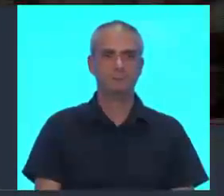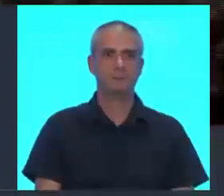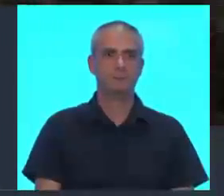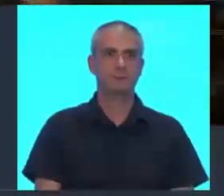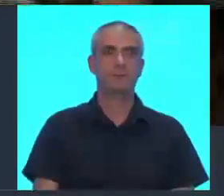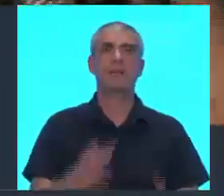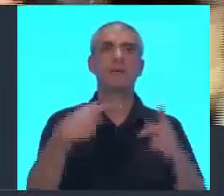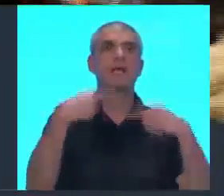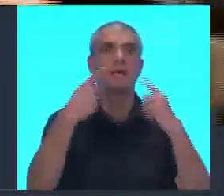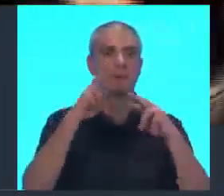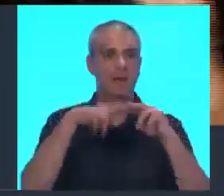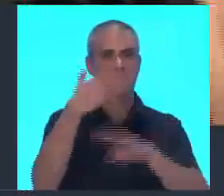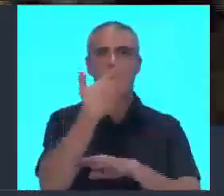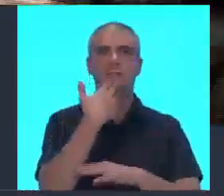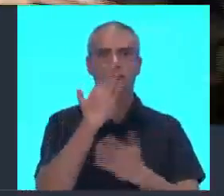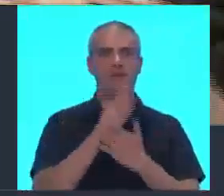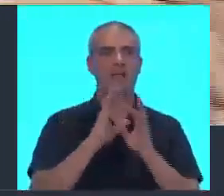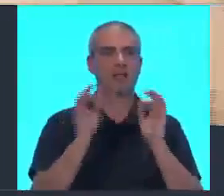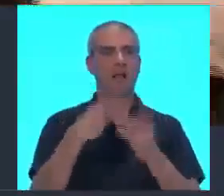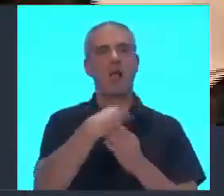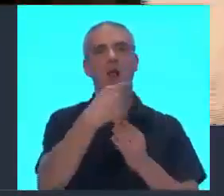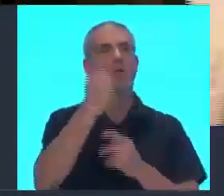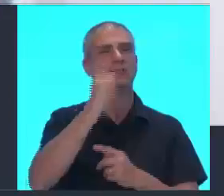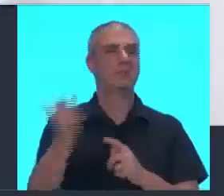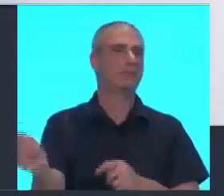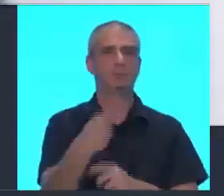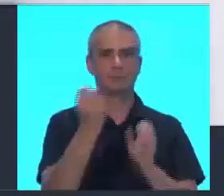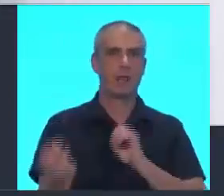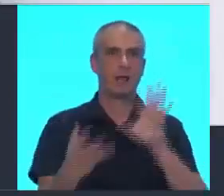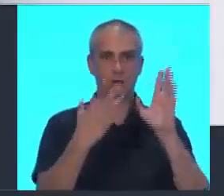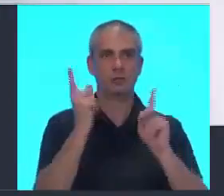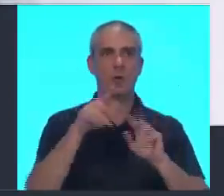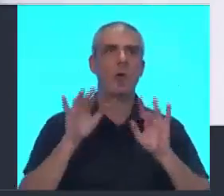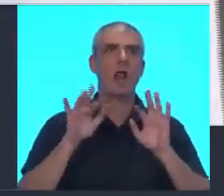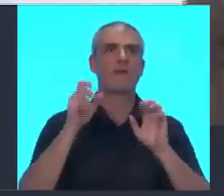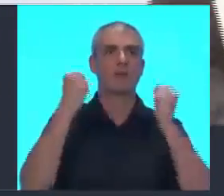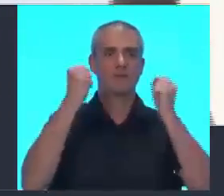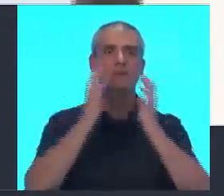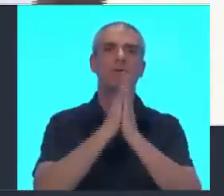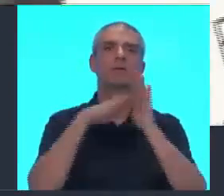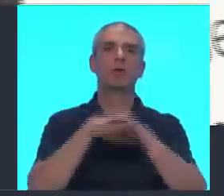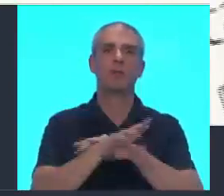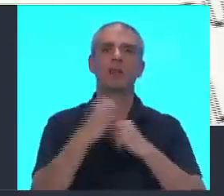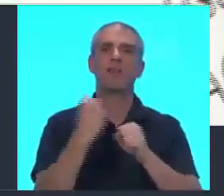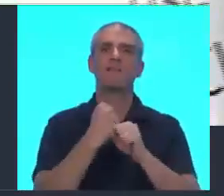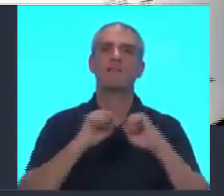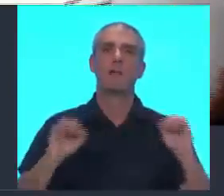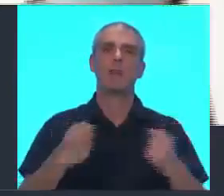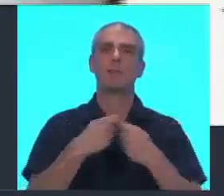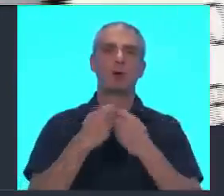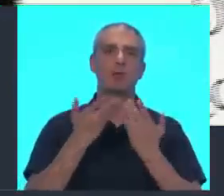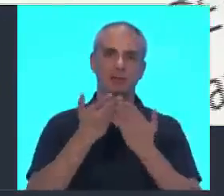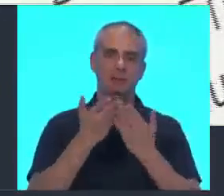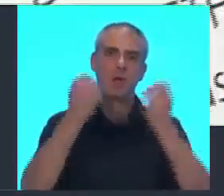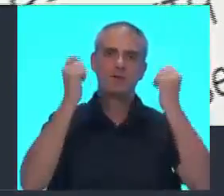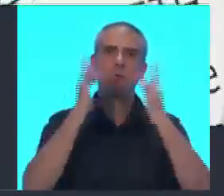כמה ימים אחרי שמדינת ישראל החלה בחלוקת צווי הגירוש, הגיעו אלפי מפגינים, מבקשי מקלט ופעילים בארגוני סיוע להפגנה